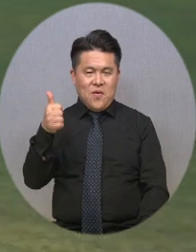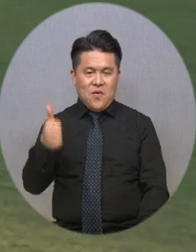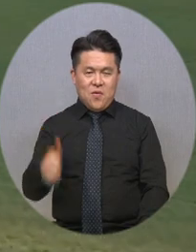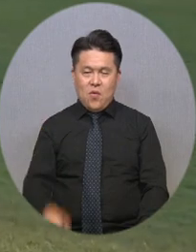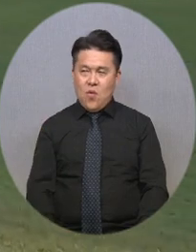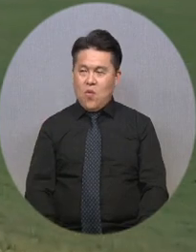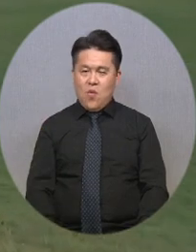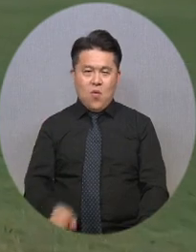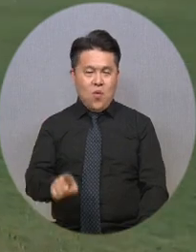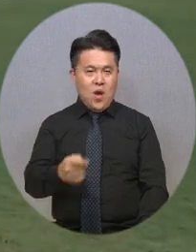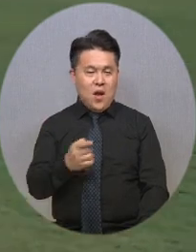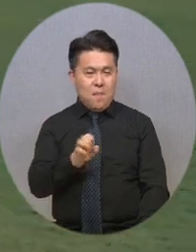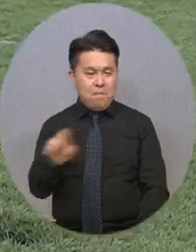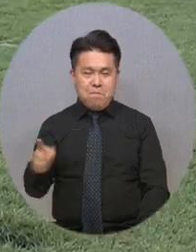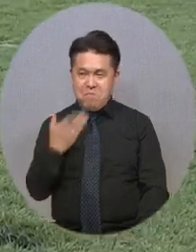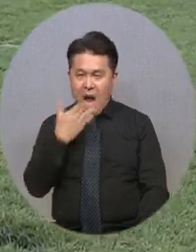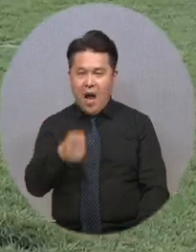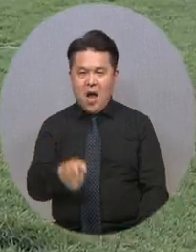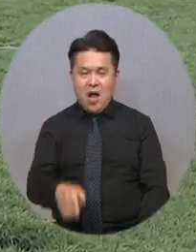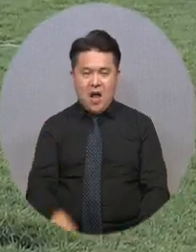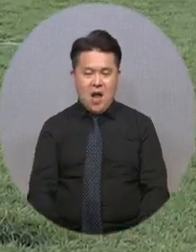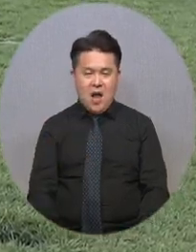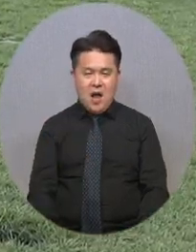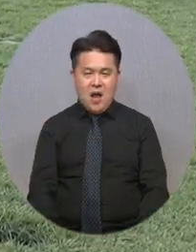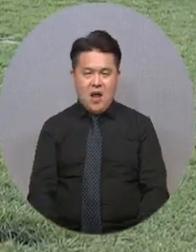나이스, 이거 파 찬스인데?